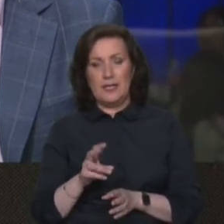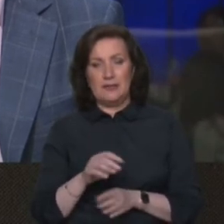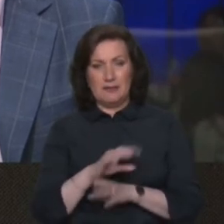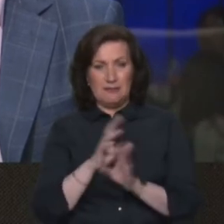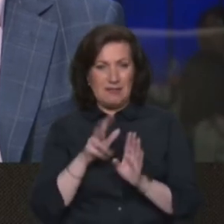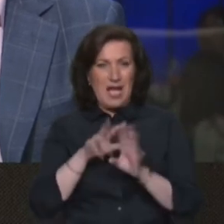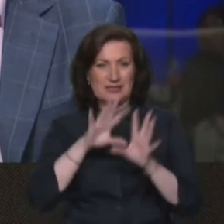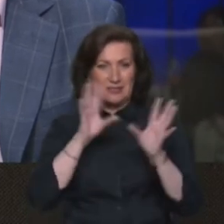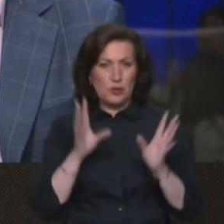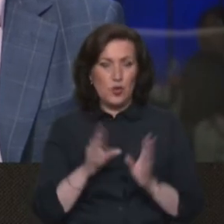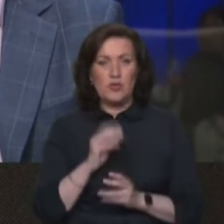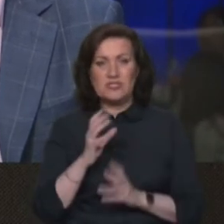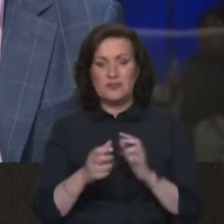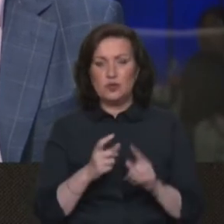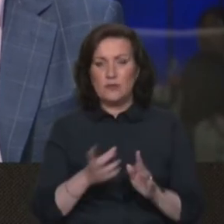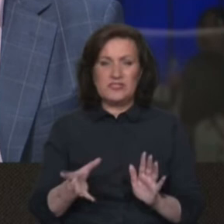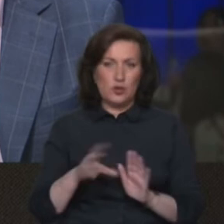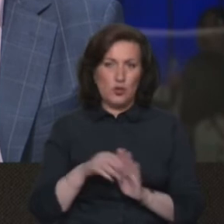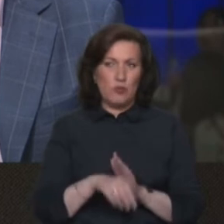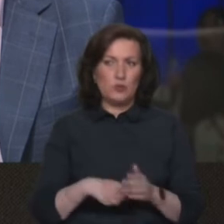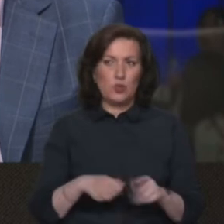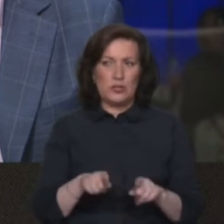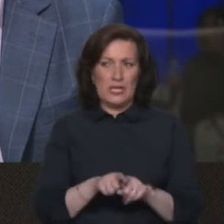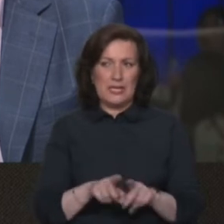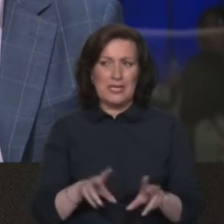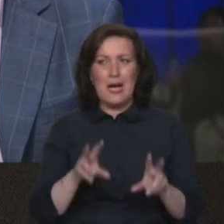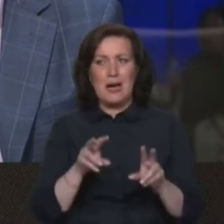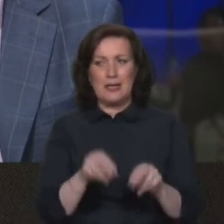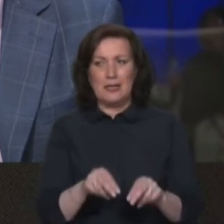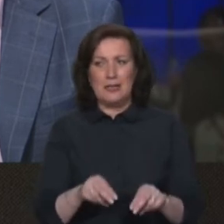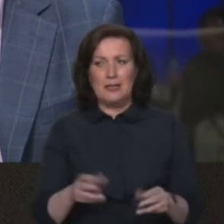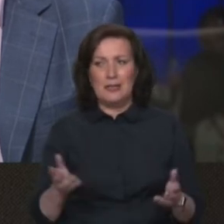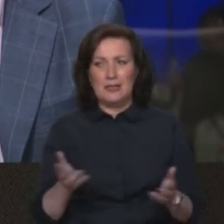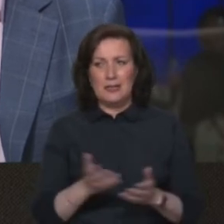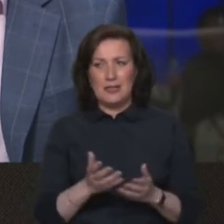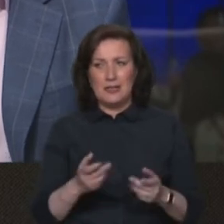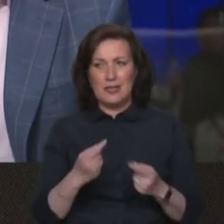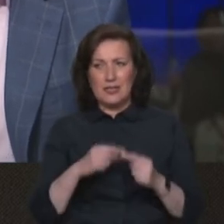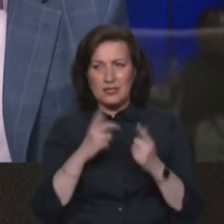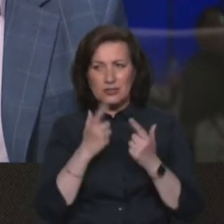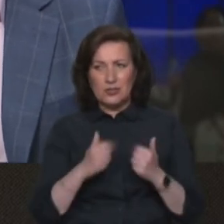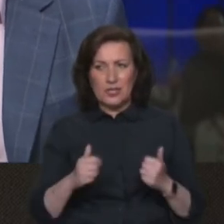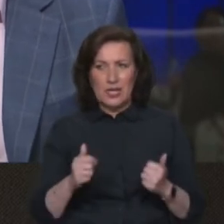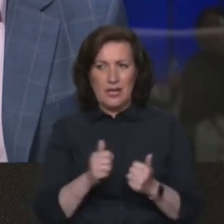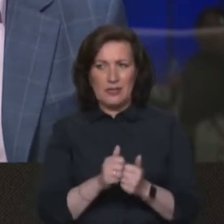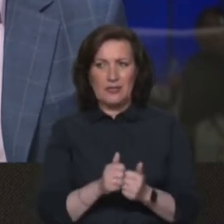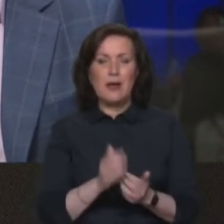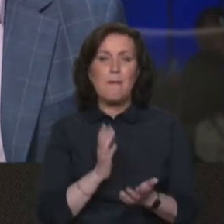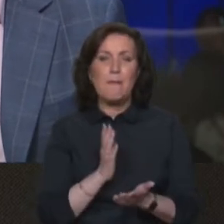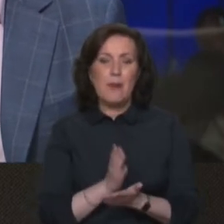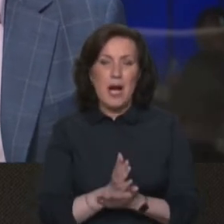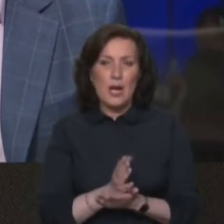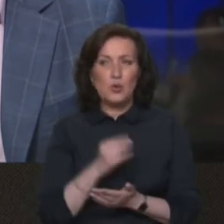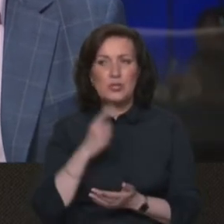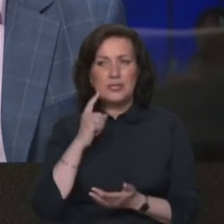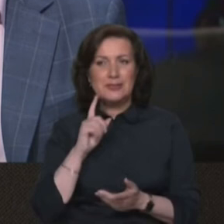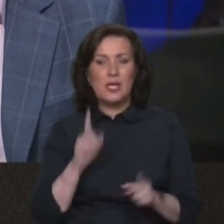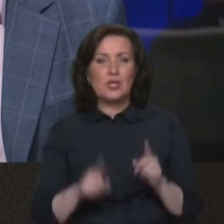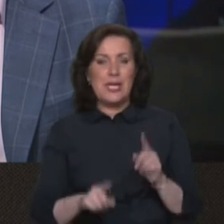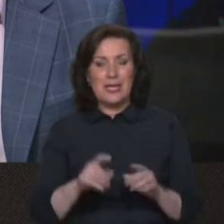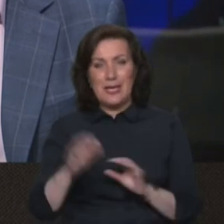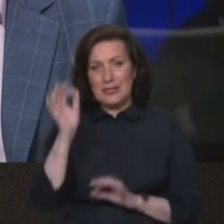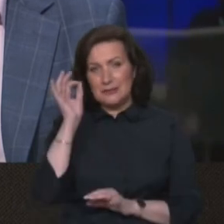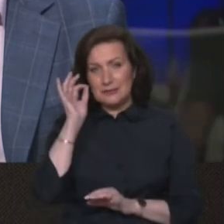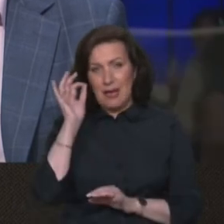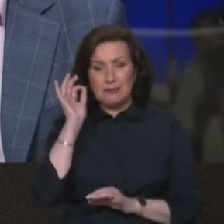світу, щоб всі додавалися до таких гарантій, які інші країни мають. Я знаю, декотрі